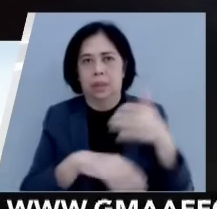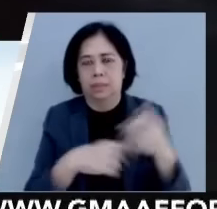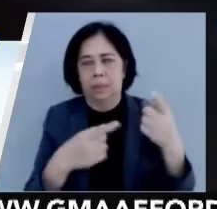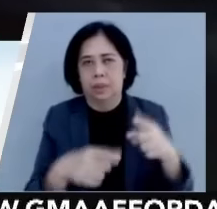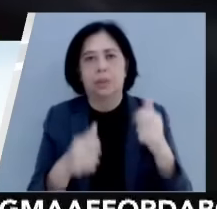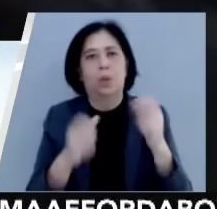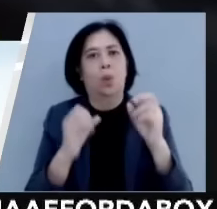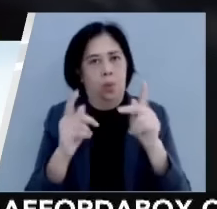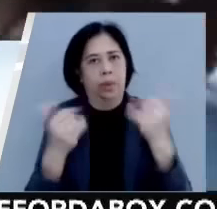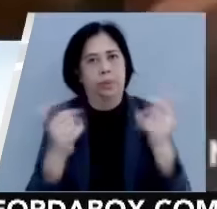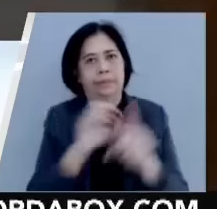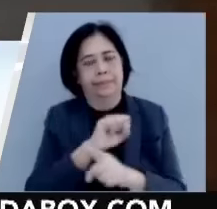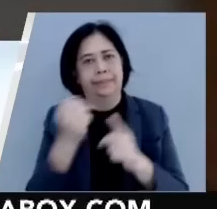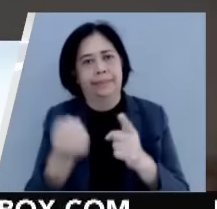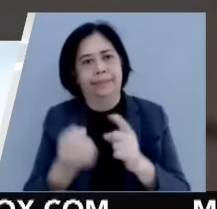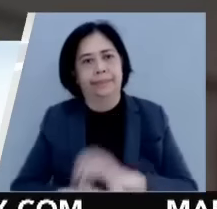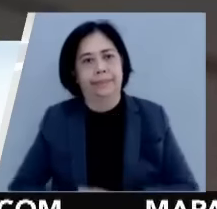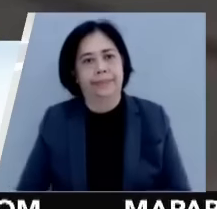silang kalagayan.